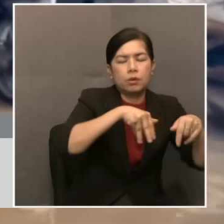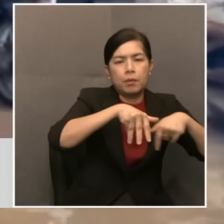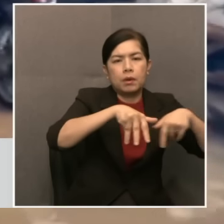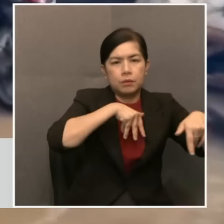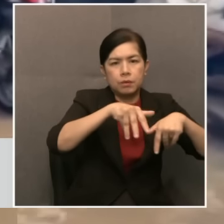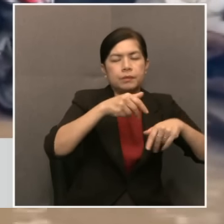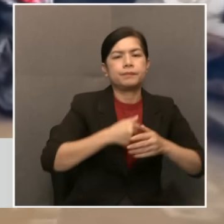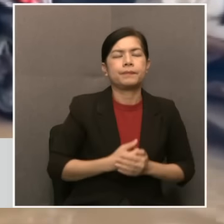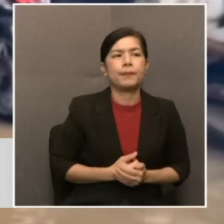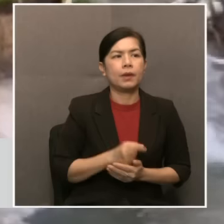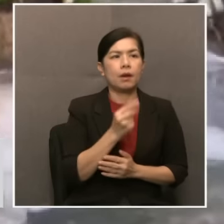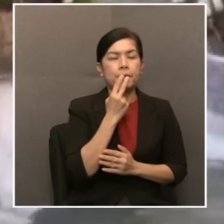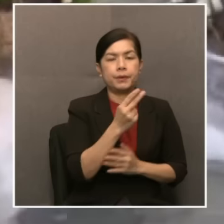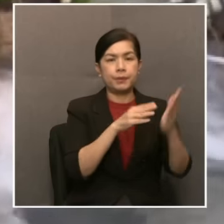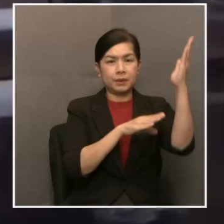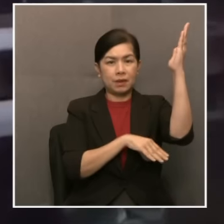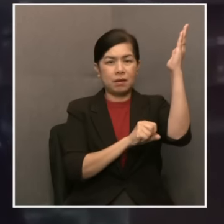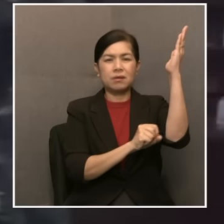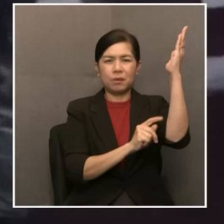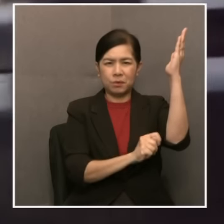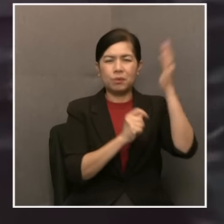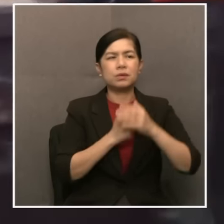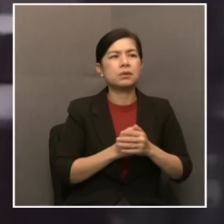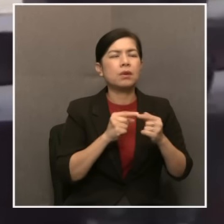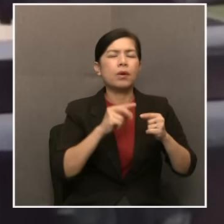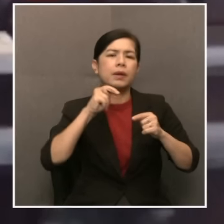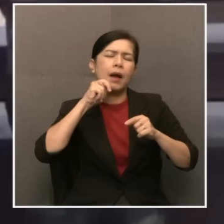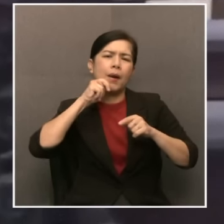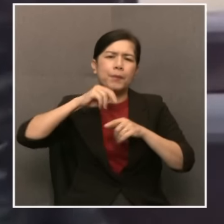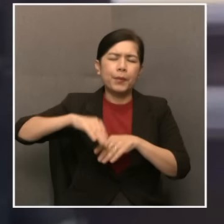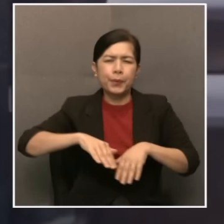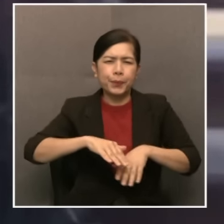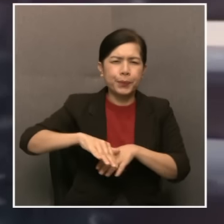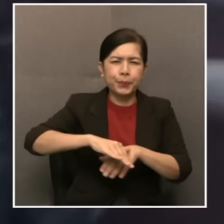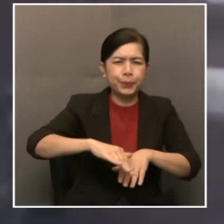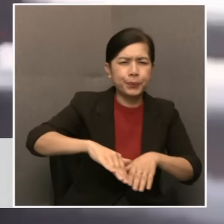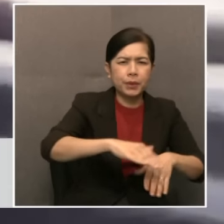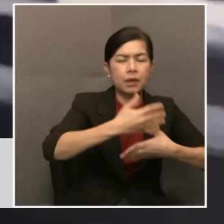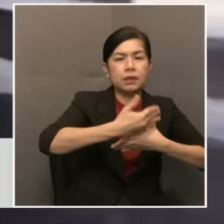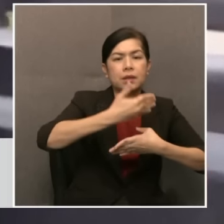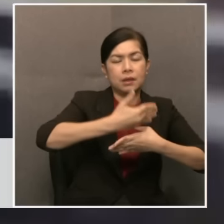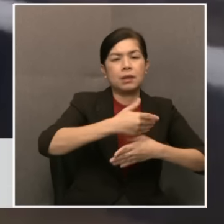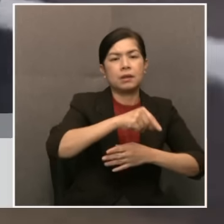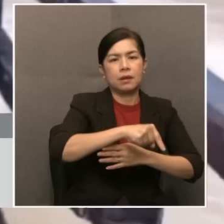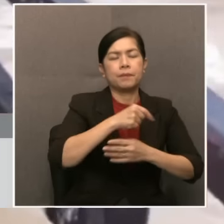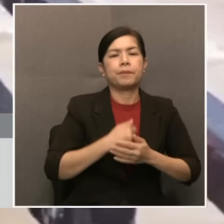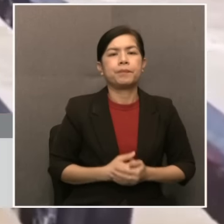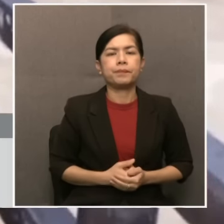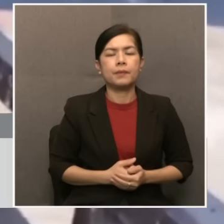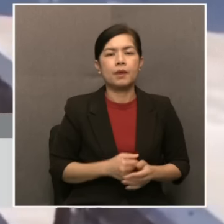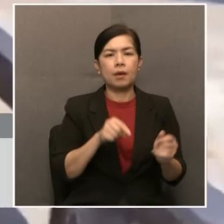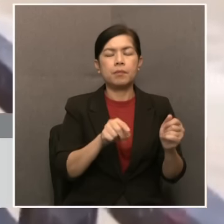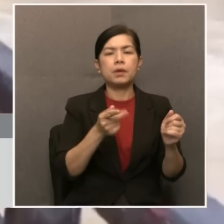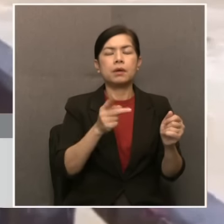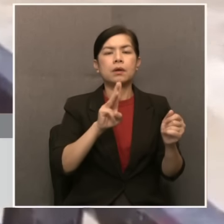ไปดูในพื้นที่จังหวัดสตูลนะคะมวลน้ำที่ถูกปล่อยลงมาจากฝายน้ำชลประทานดุสนอำเภอควนโด